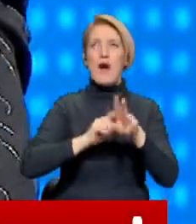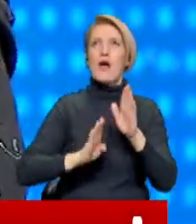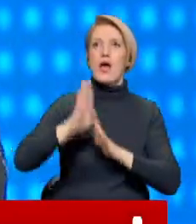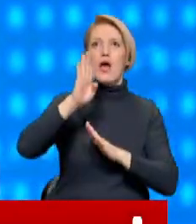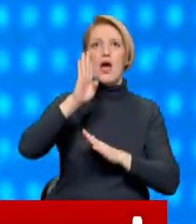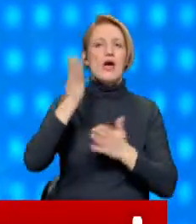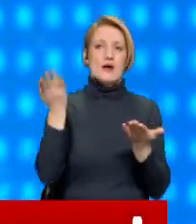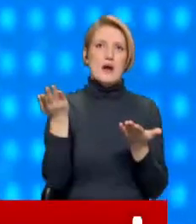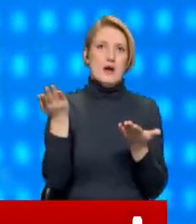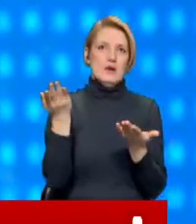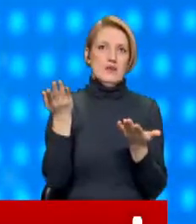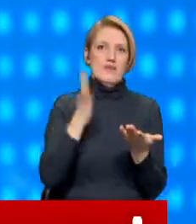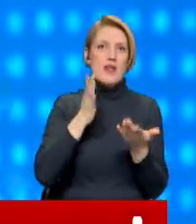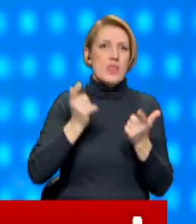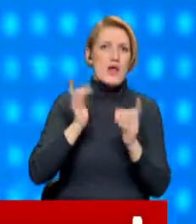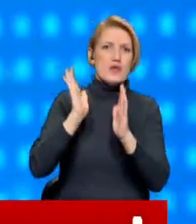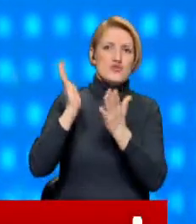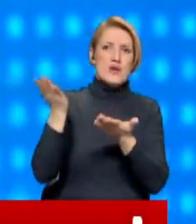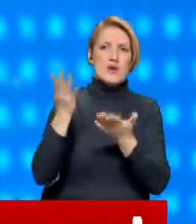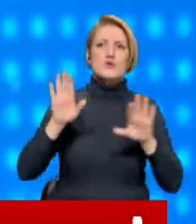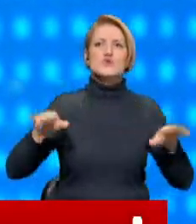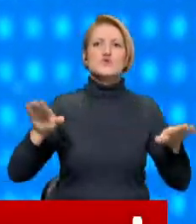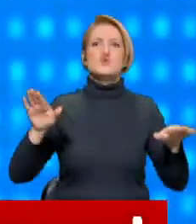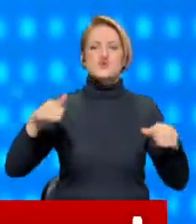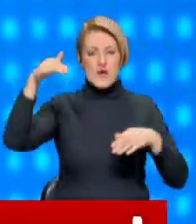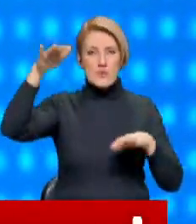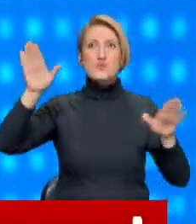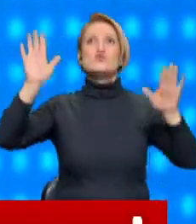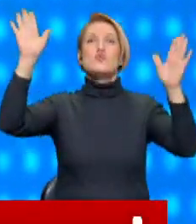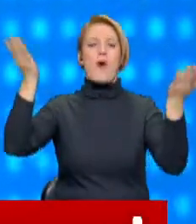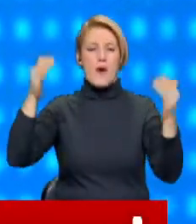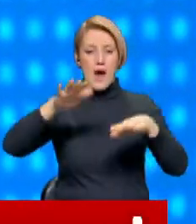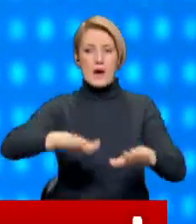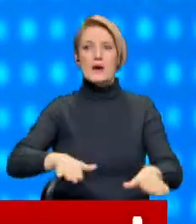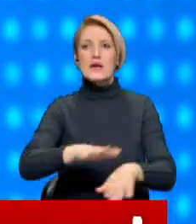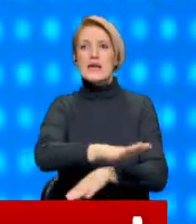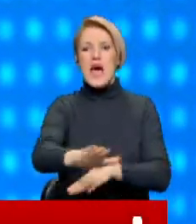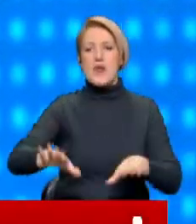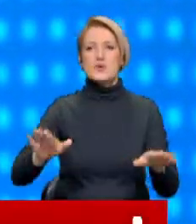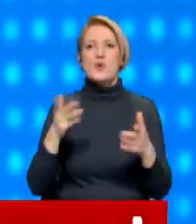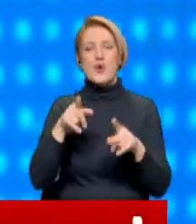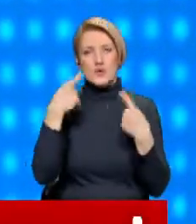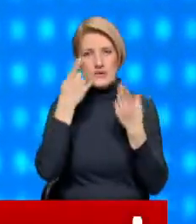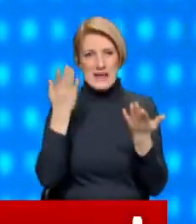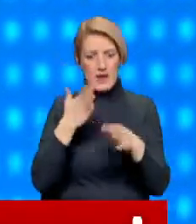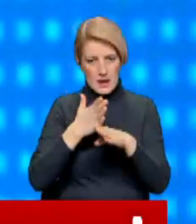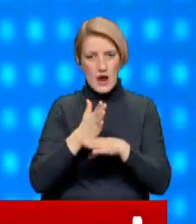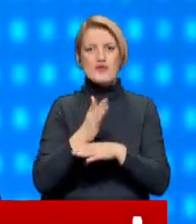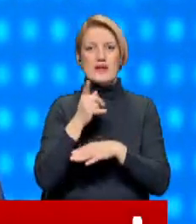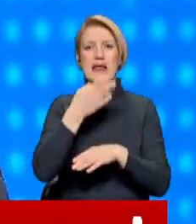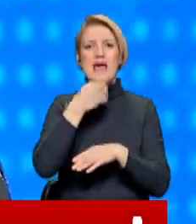niyetliyiz göya göya. Nereye gideceğiz? Kuşlar yerlere indi, uçmuyoruz artık. O hale geldik. Onun için